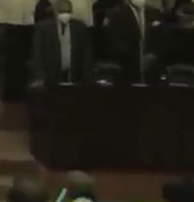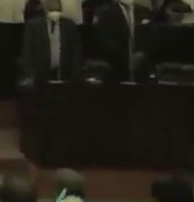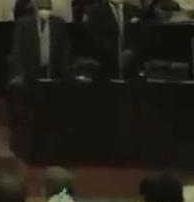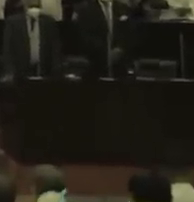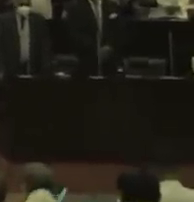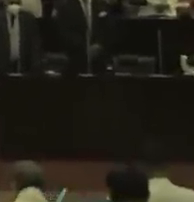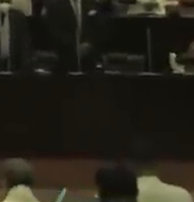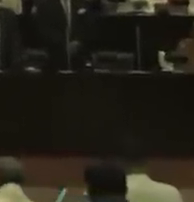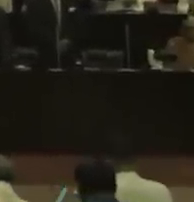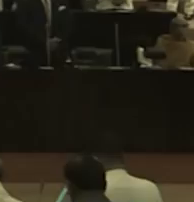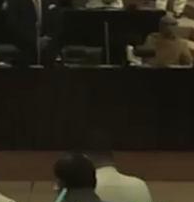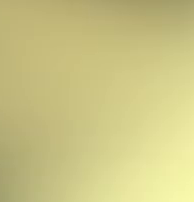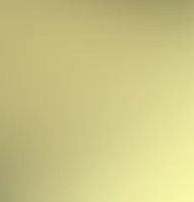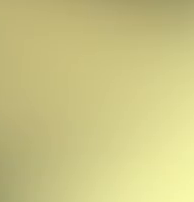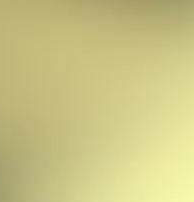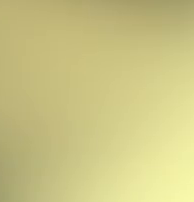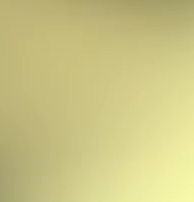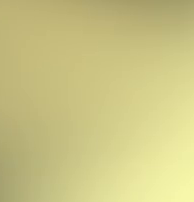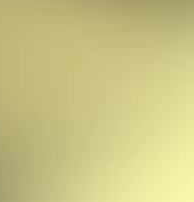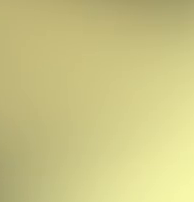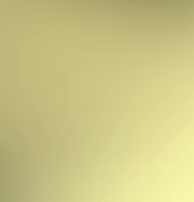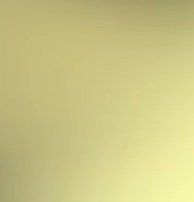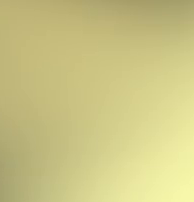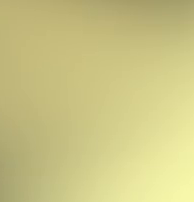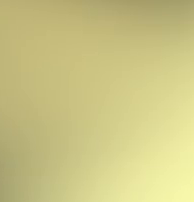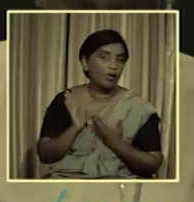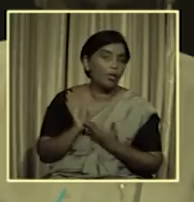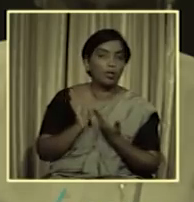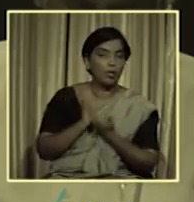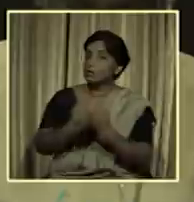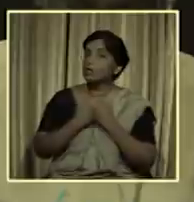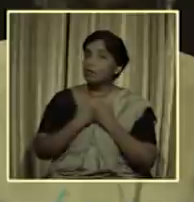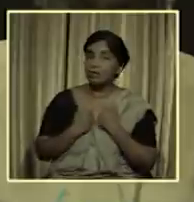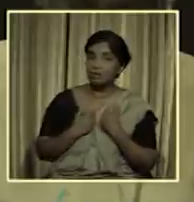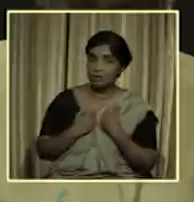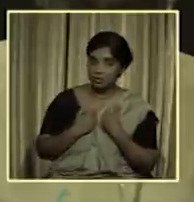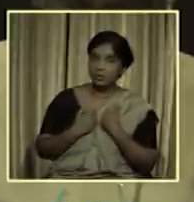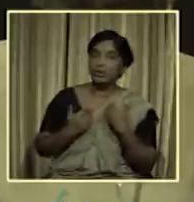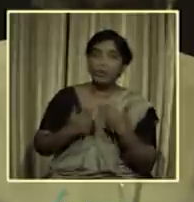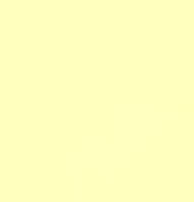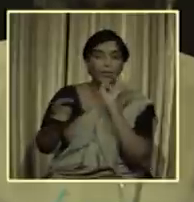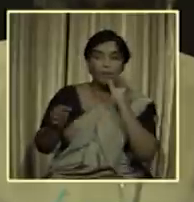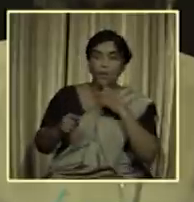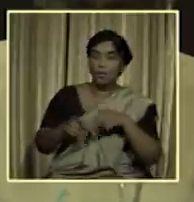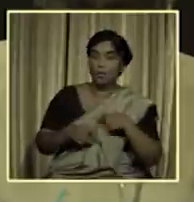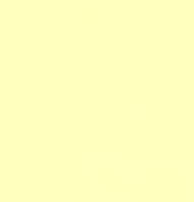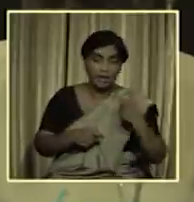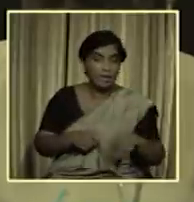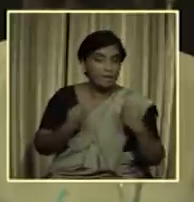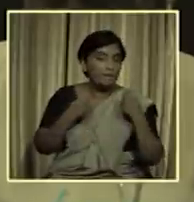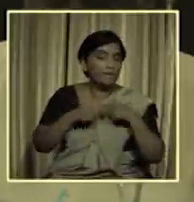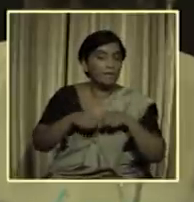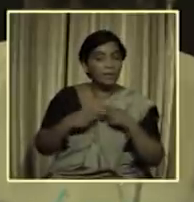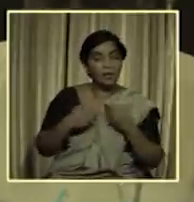ඉන්න අයගෙන් හුඟක් අය බබාලා තමයි. දක්ෂ අර හොරකමට තමයි. අද එකම එක කතාවක් ඇහුණා පාර්ලිමේන්තුවේදී දිනේෂ්